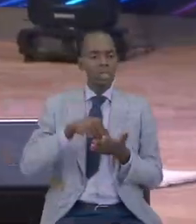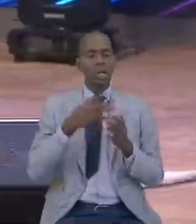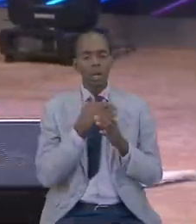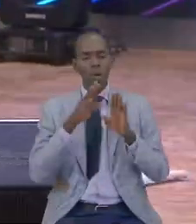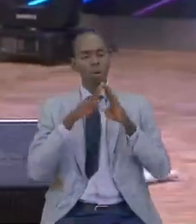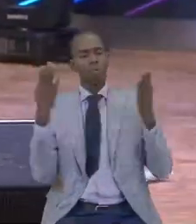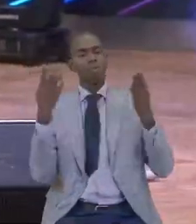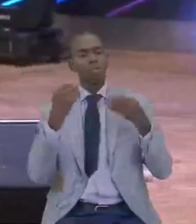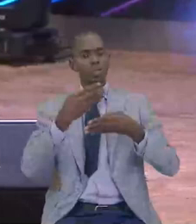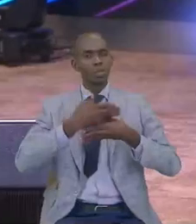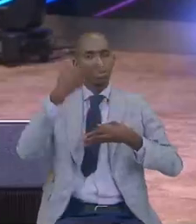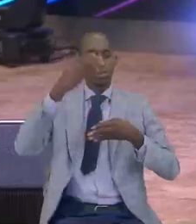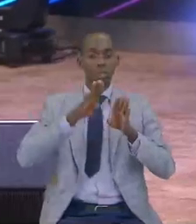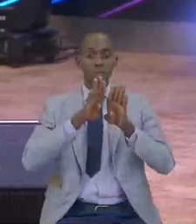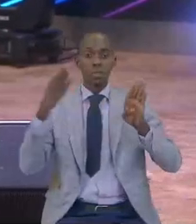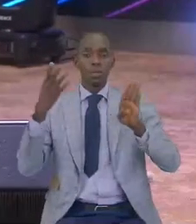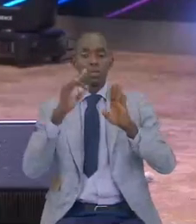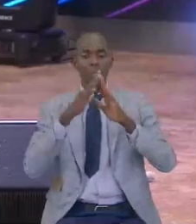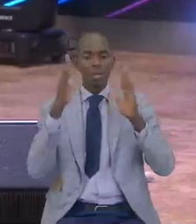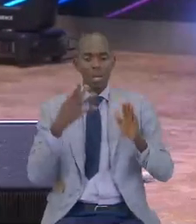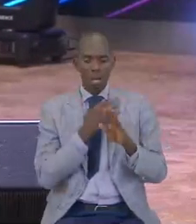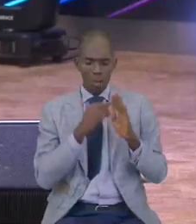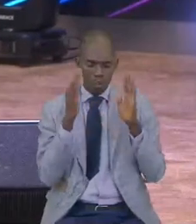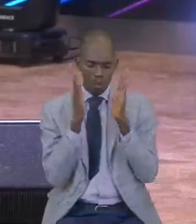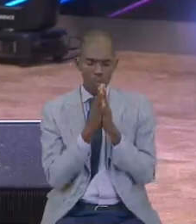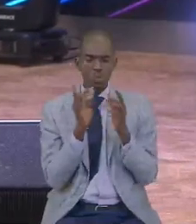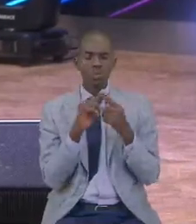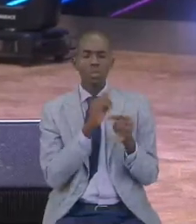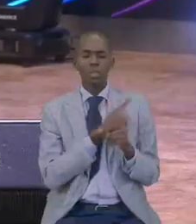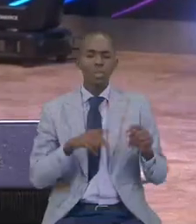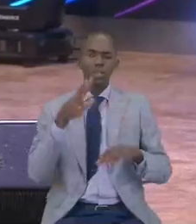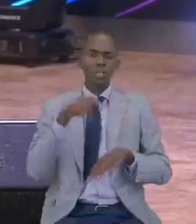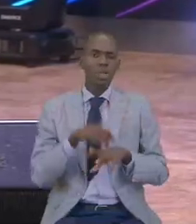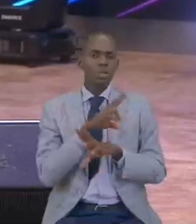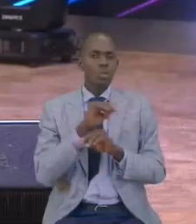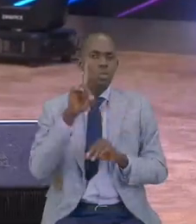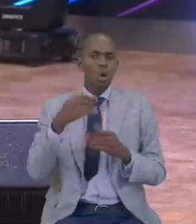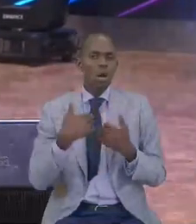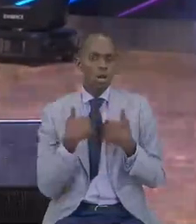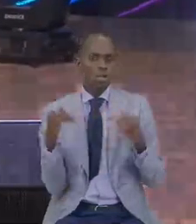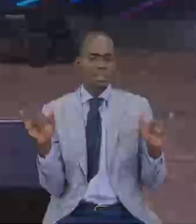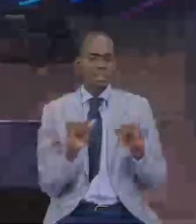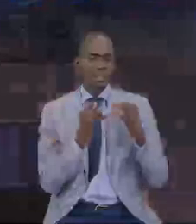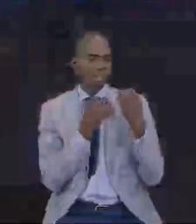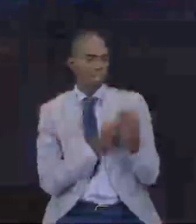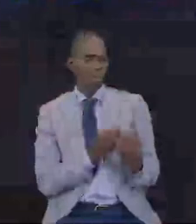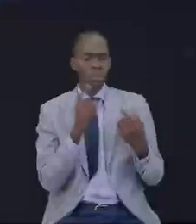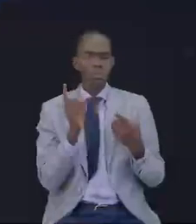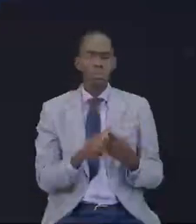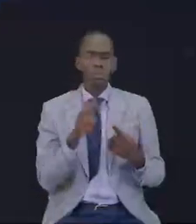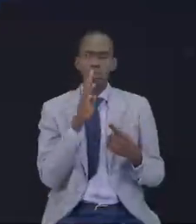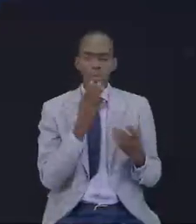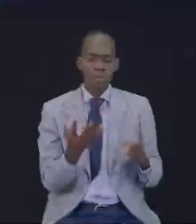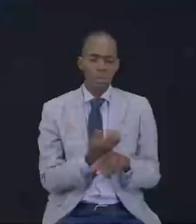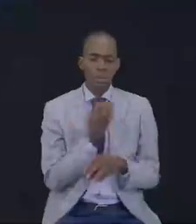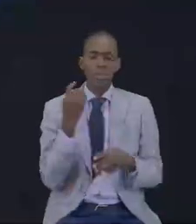prie Dieu 3 fois par jour. Personne n'avait ce type de courage. pour être jeté dans la fosse aux lions, 10 fois